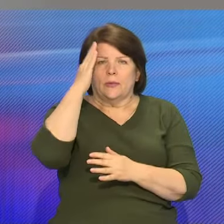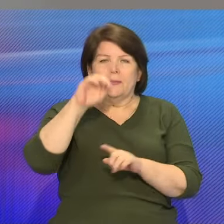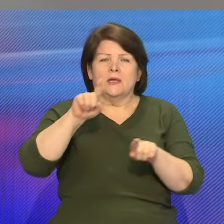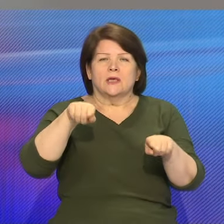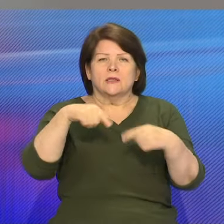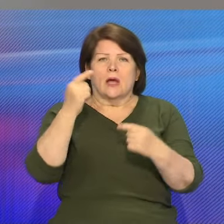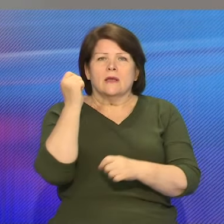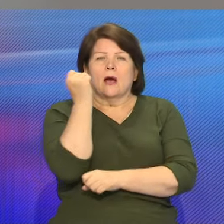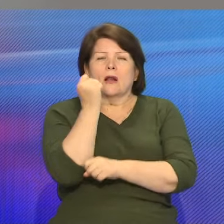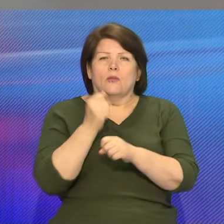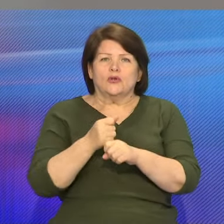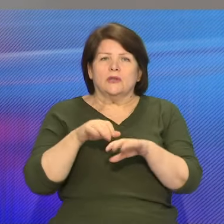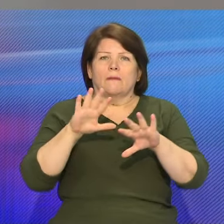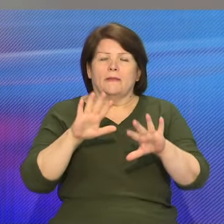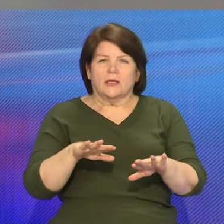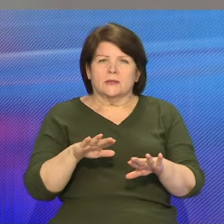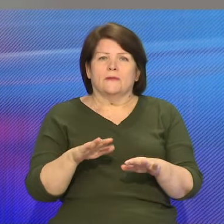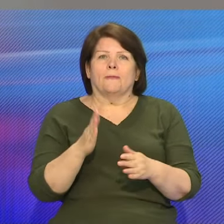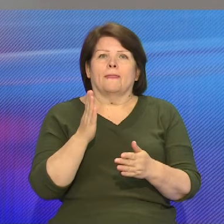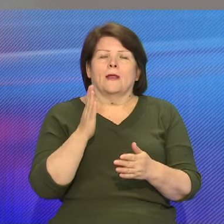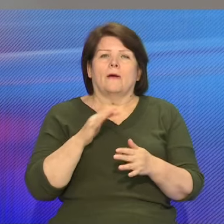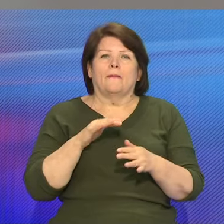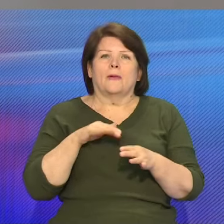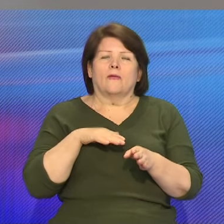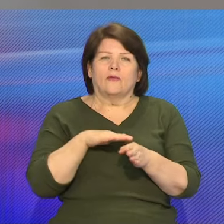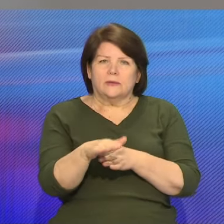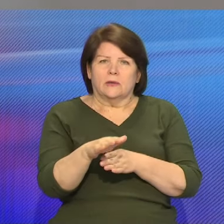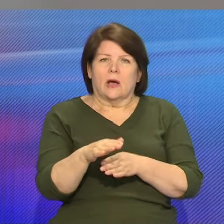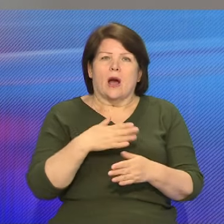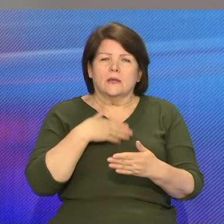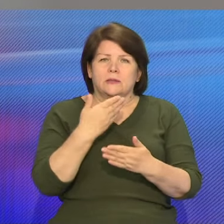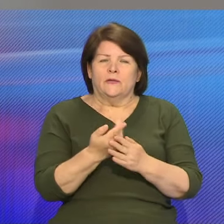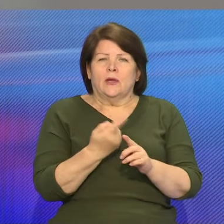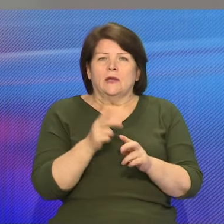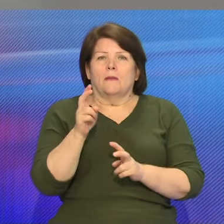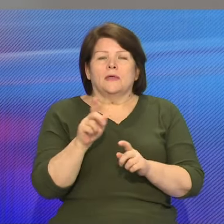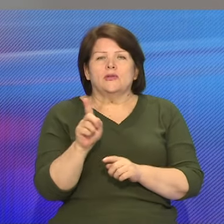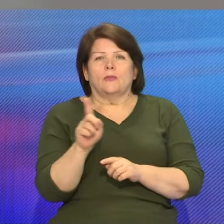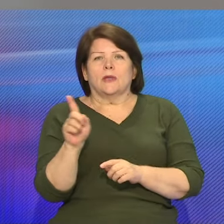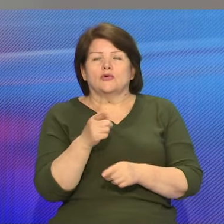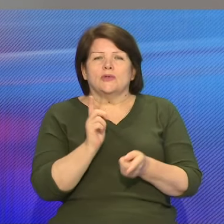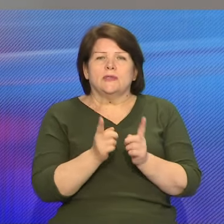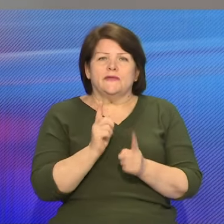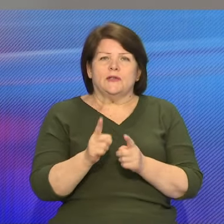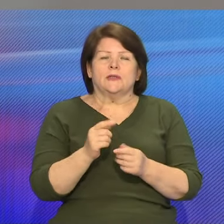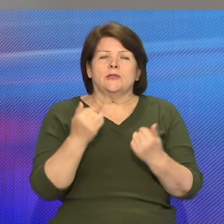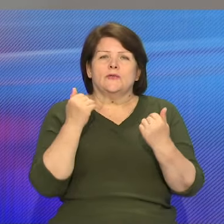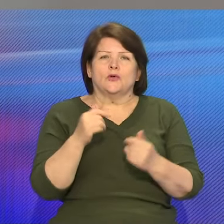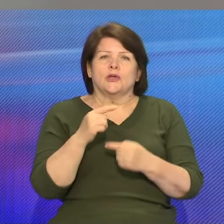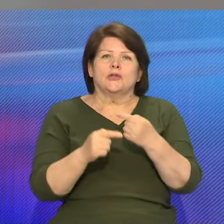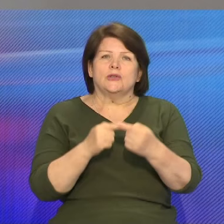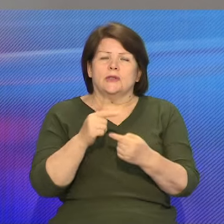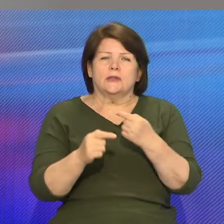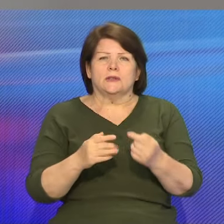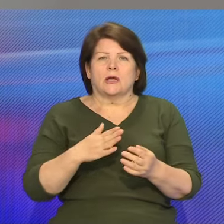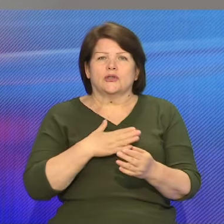рабочих мест идет достаточно активно на этих предприятиях. Почему? Потому что действительно сегодня через